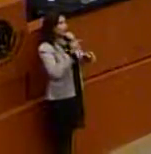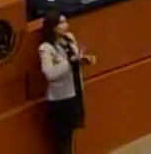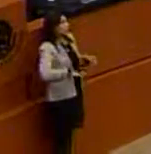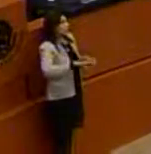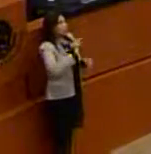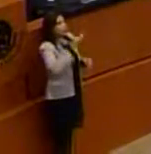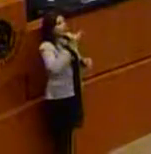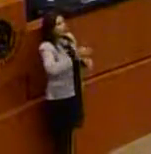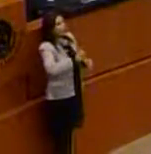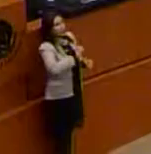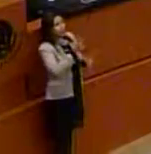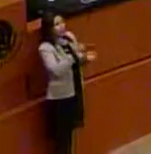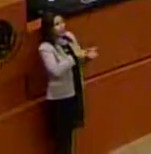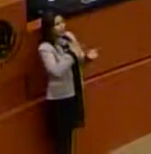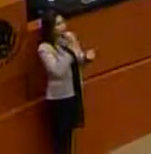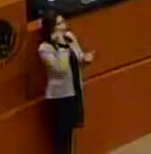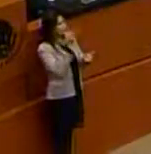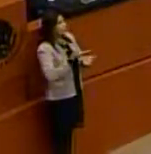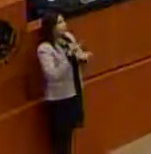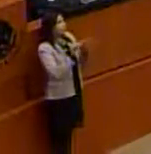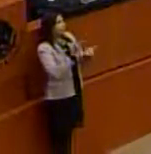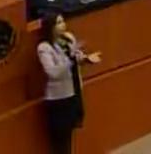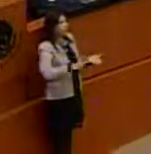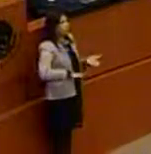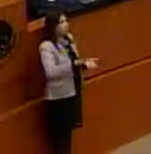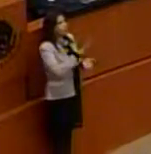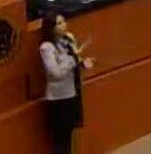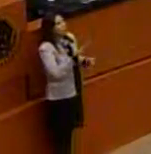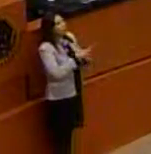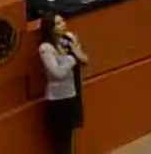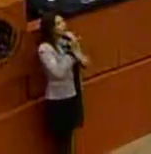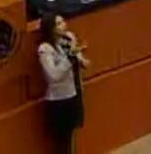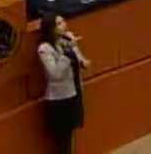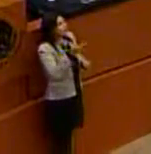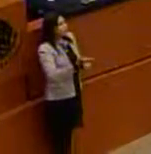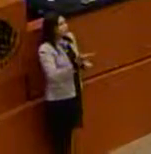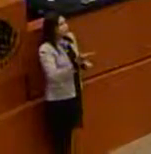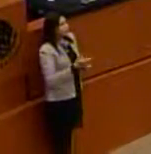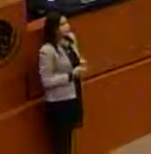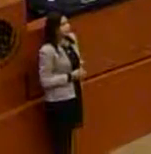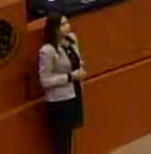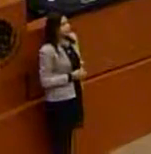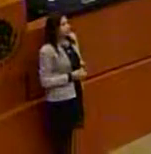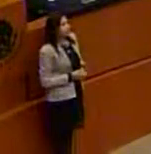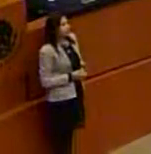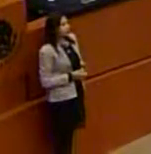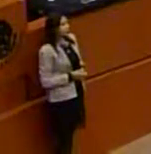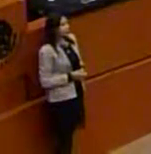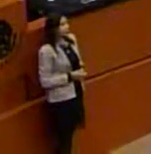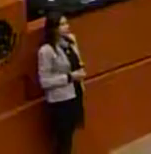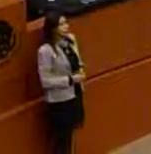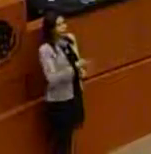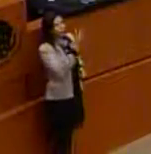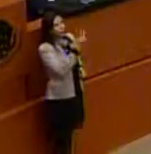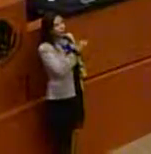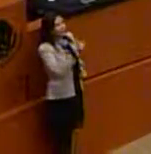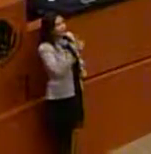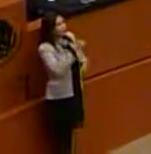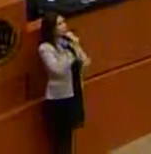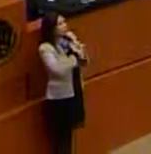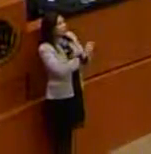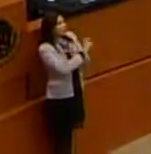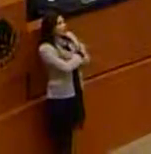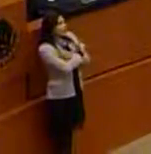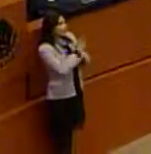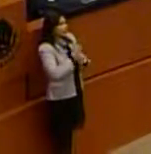autre initiative populaire qui demandait d'étendre les congés payés obligatoires de 4 à 6 semaines. Il est plus ou moins